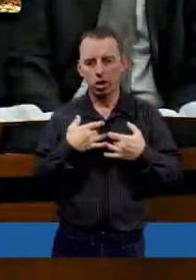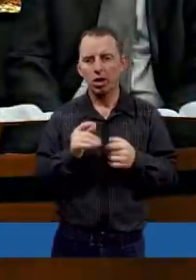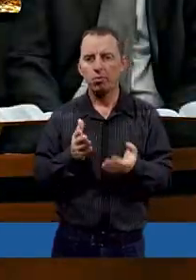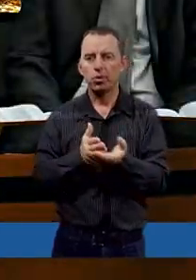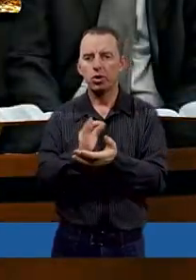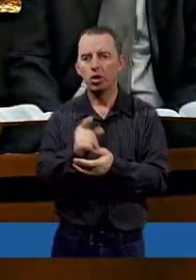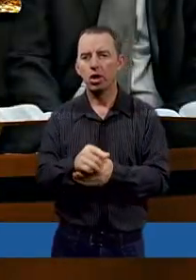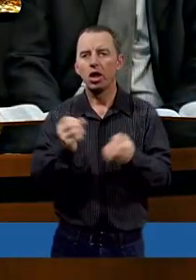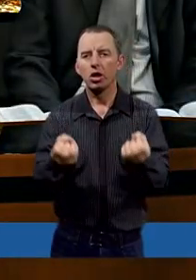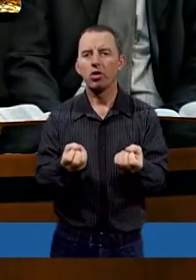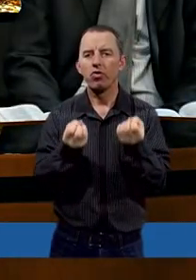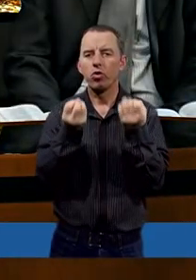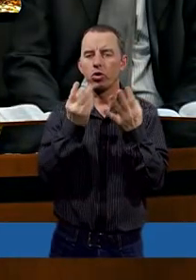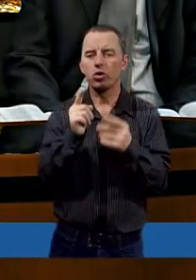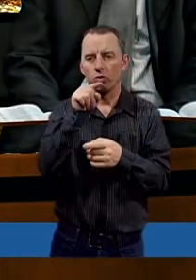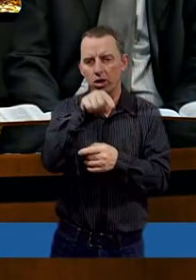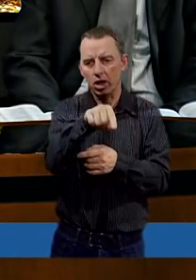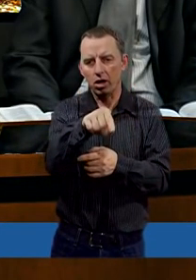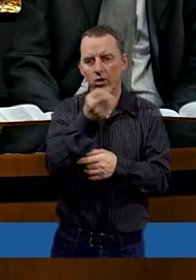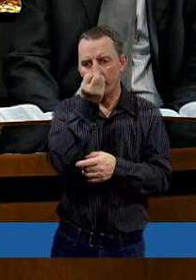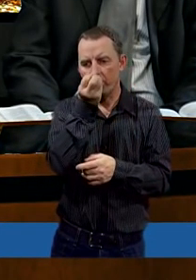przecież twórcą tego